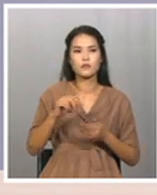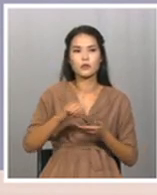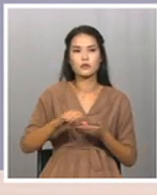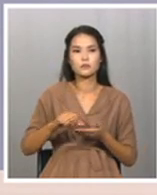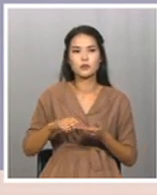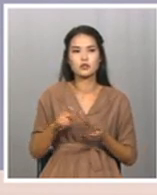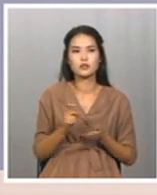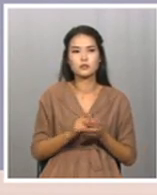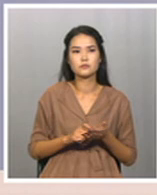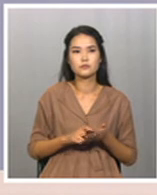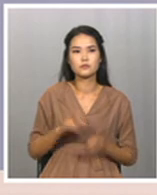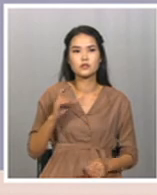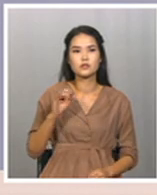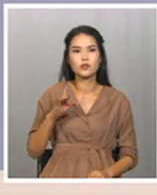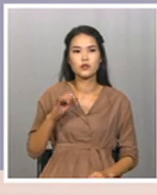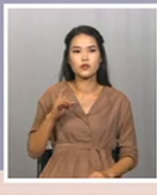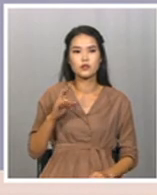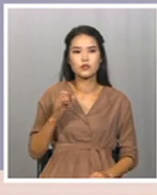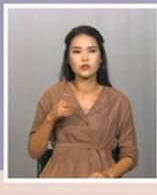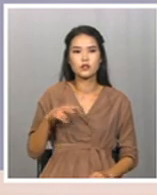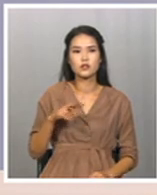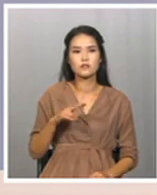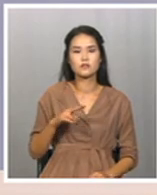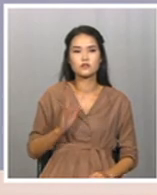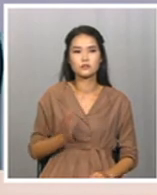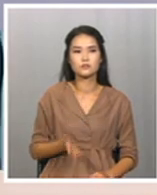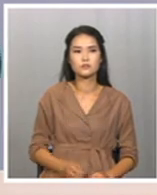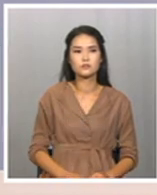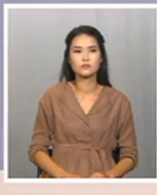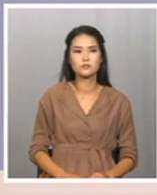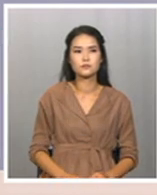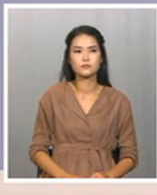Льва Николаевича Толстого «Война и мир».